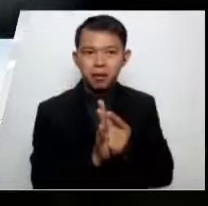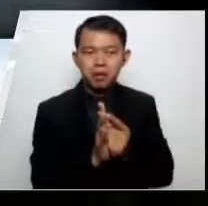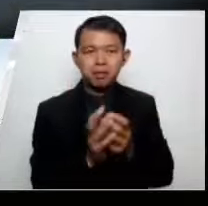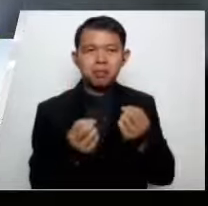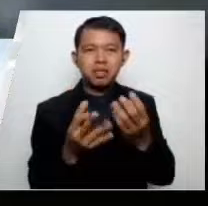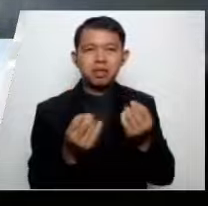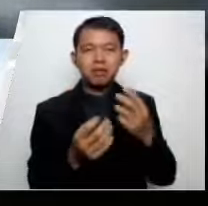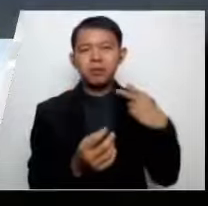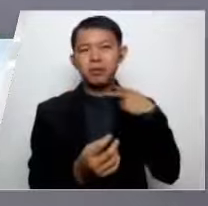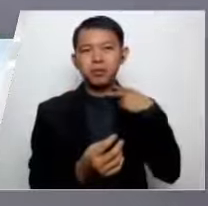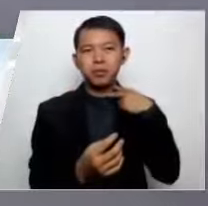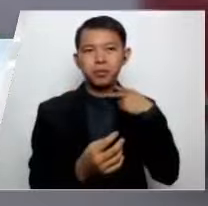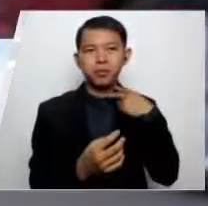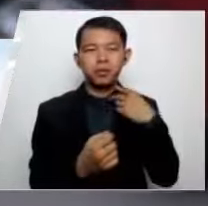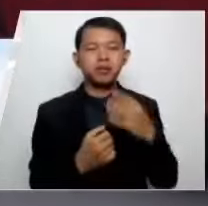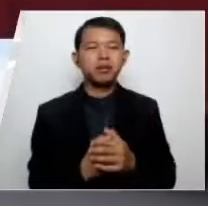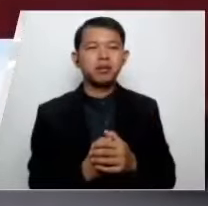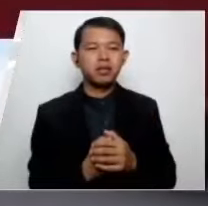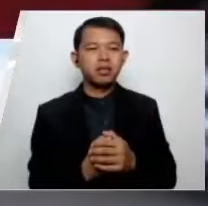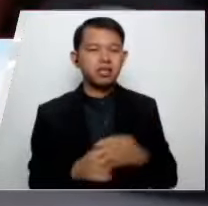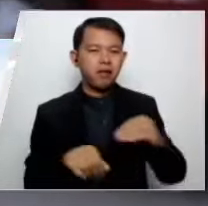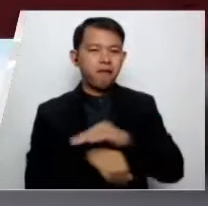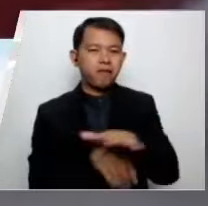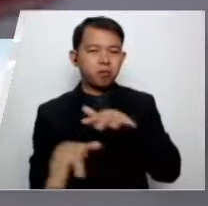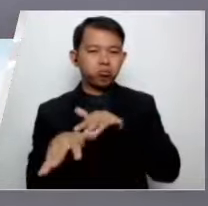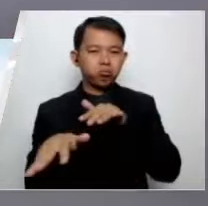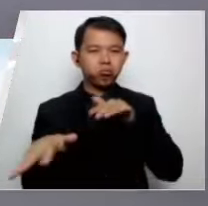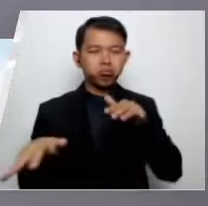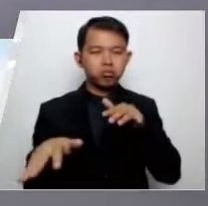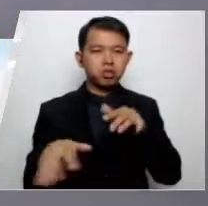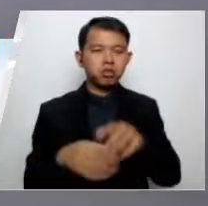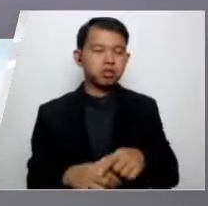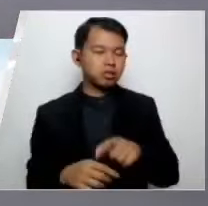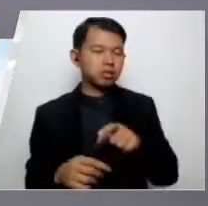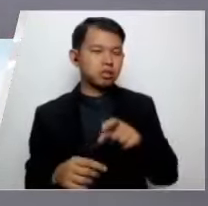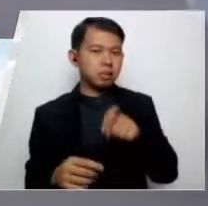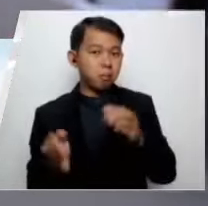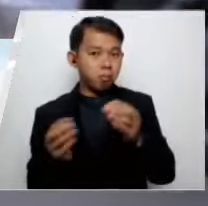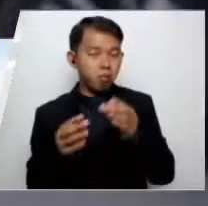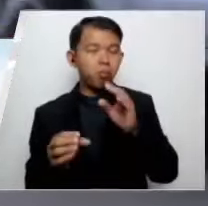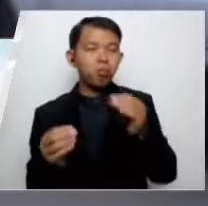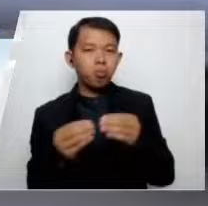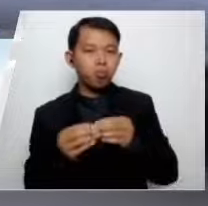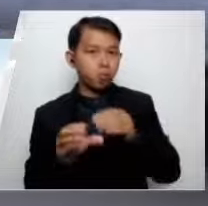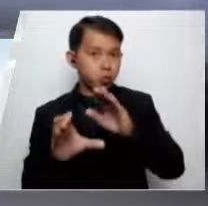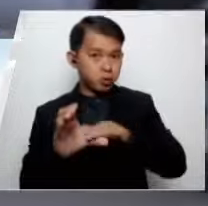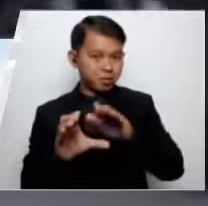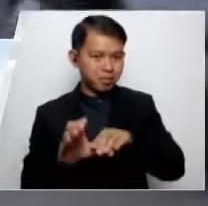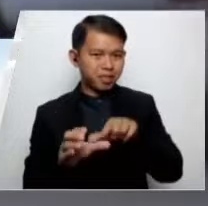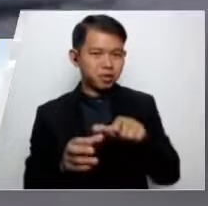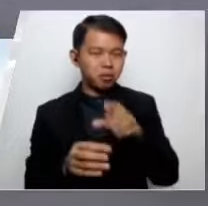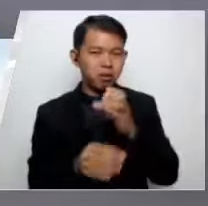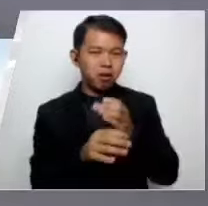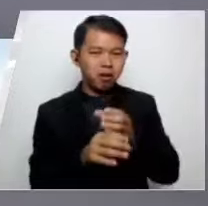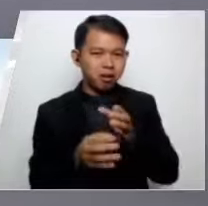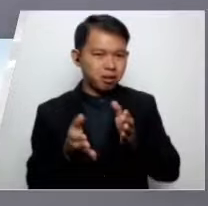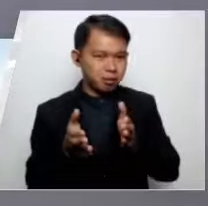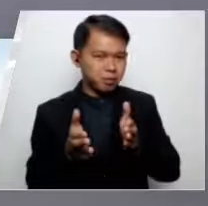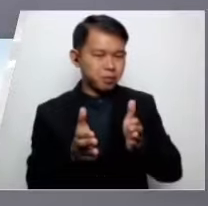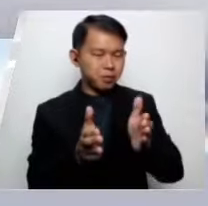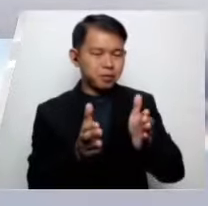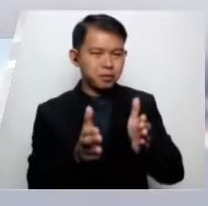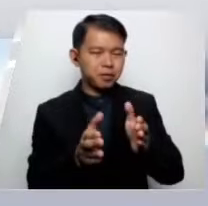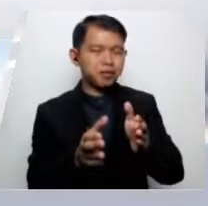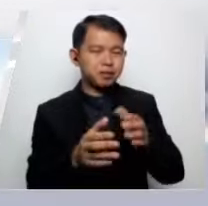linya or madadalang ang traffic imbis na dumami yyung volume ng kotse na makakadaan sa isang kalsada mababawasan because of meron naka